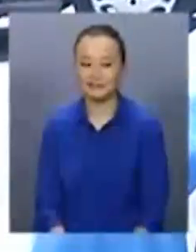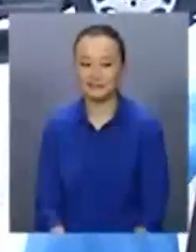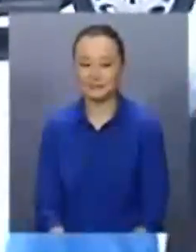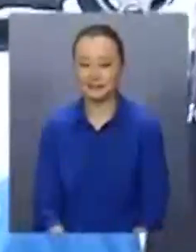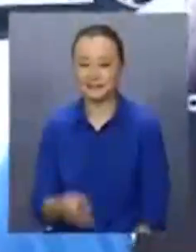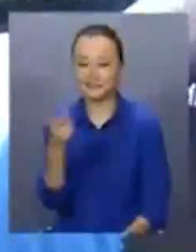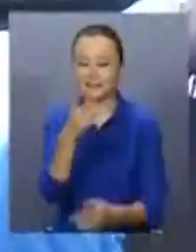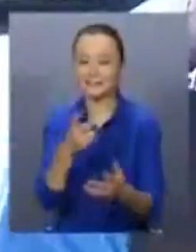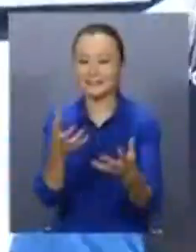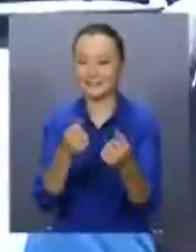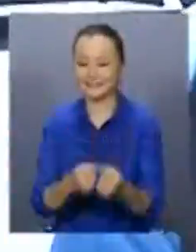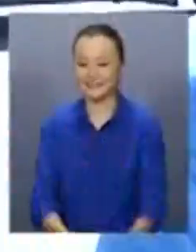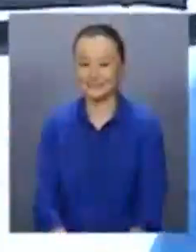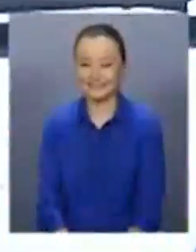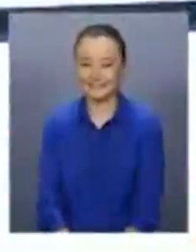Екеуінді аламын.